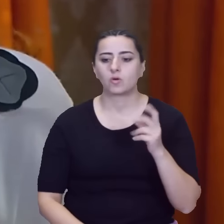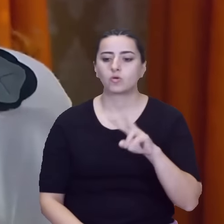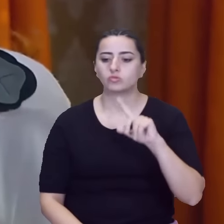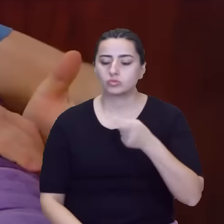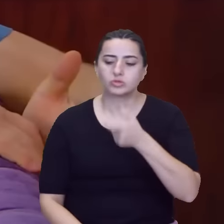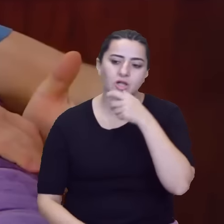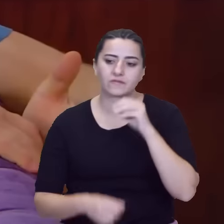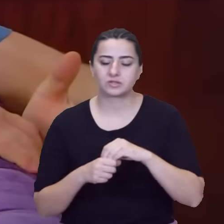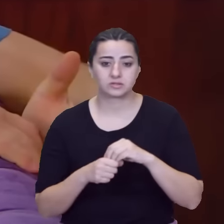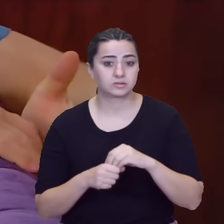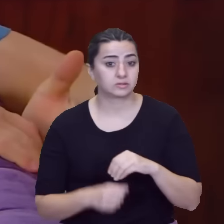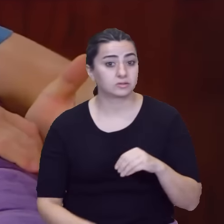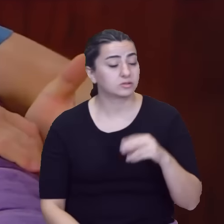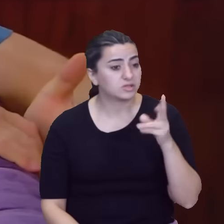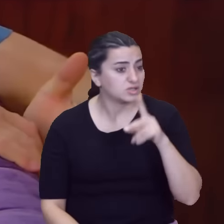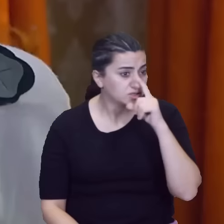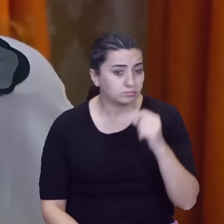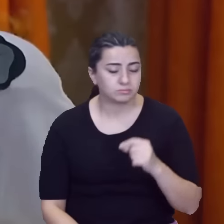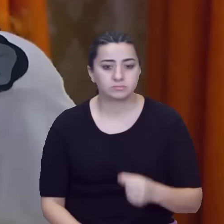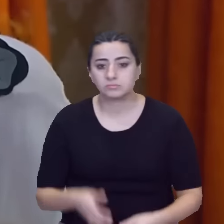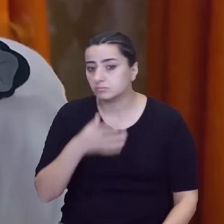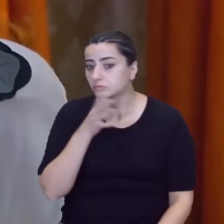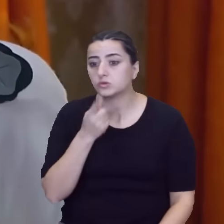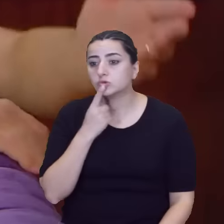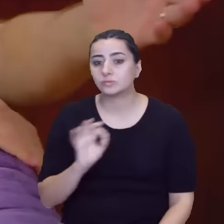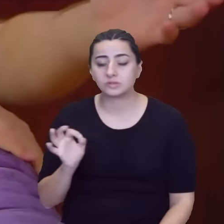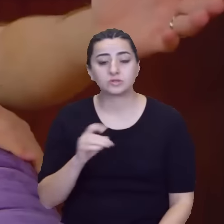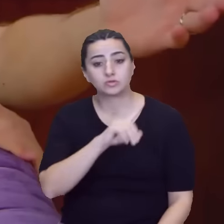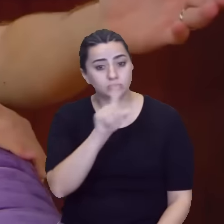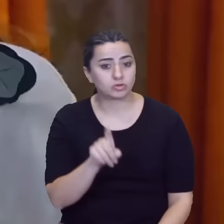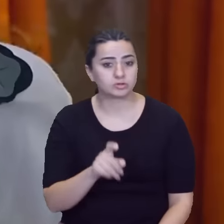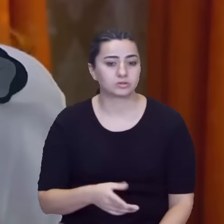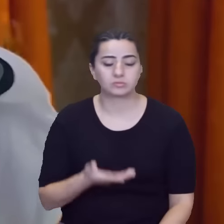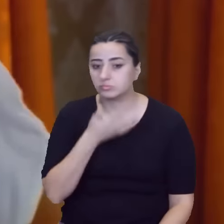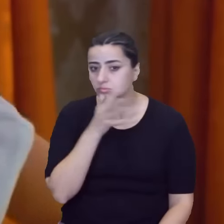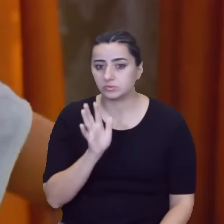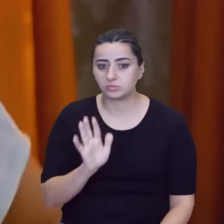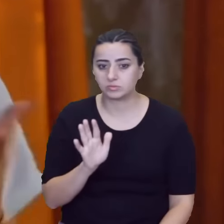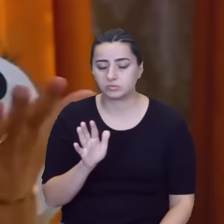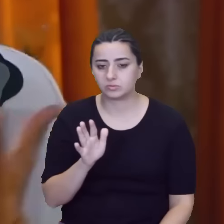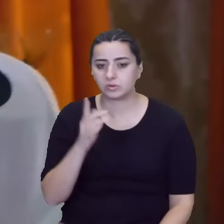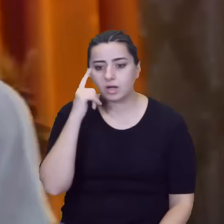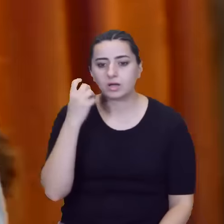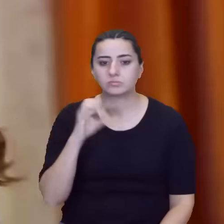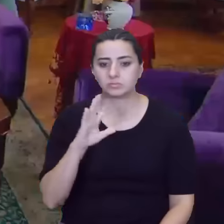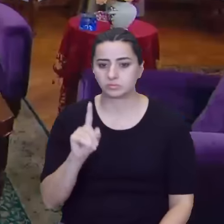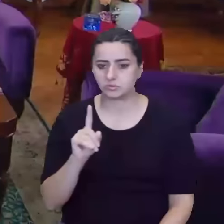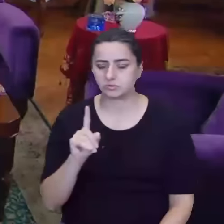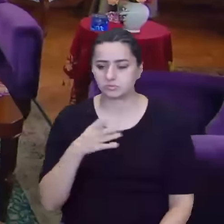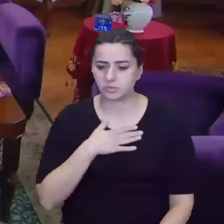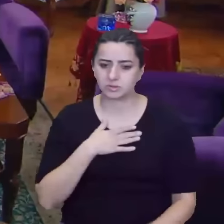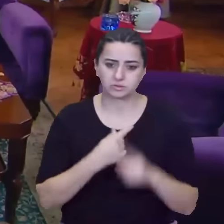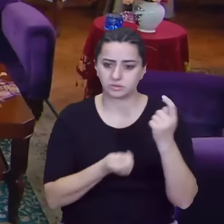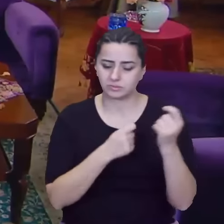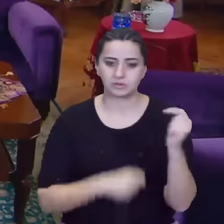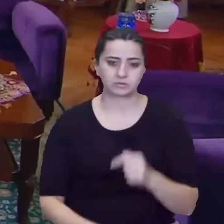bulmuşlar, kahvedeymiş. Kahvede ceset mi? Kim ölmüş? Ay ne bileyim, söylemedi. Sorsaydın ya. Ay ne bileyim ya, işte şey yapmadım, dur. Dur ben şunları